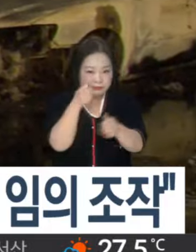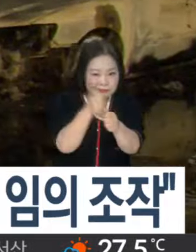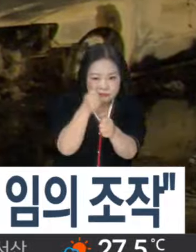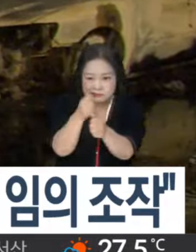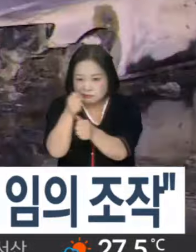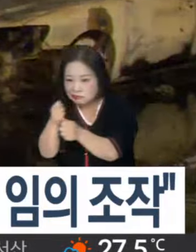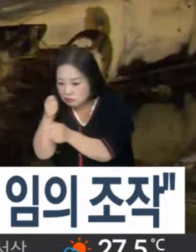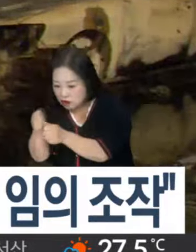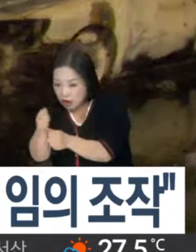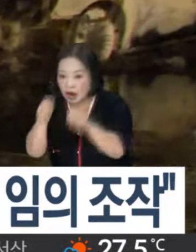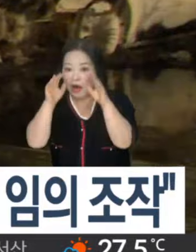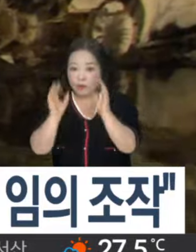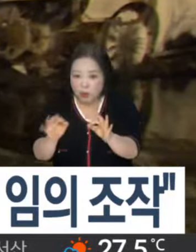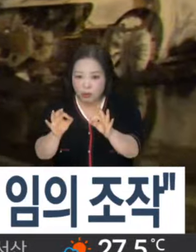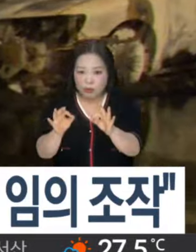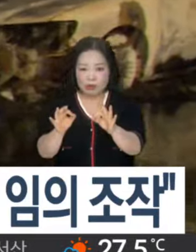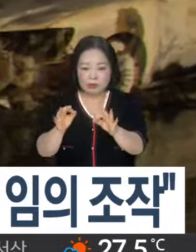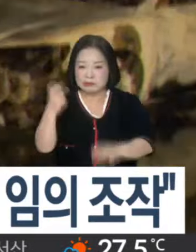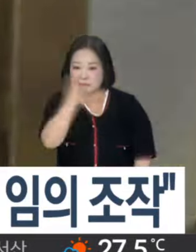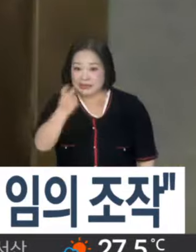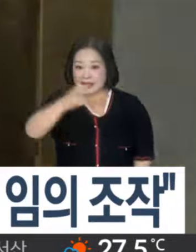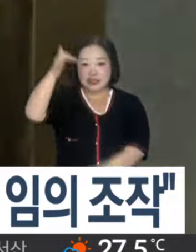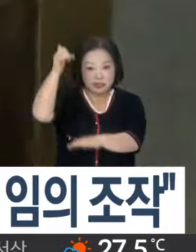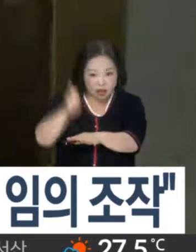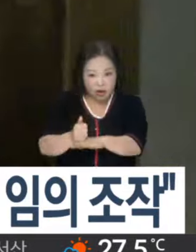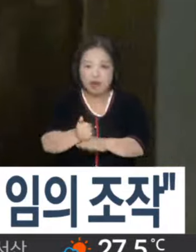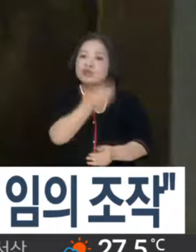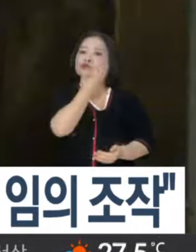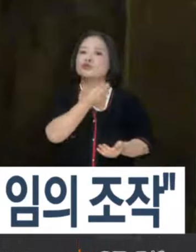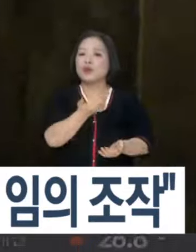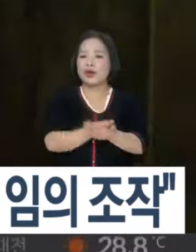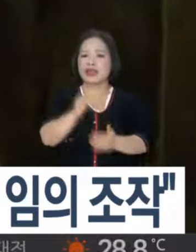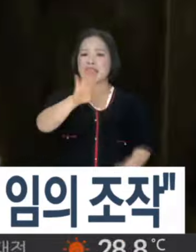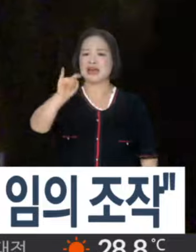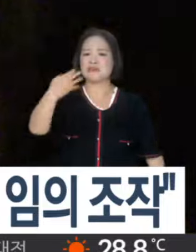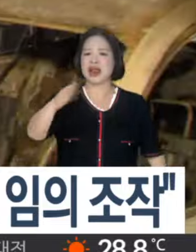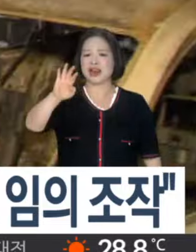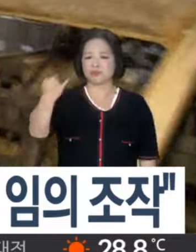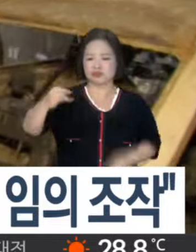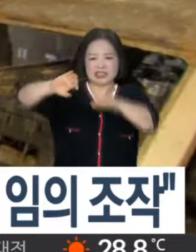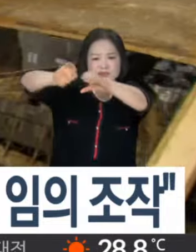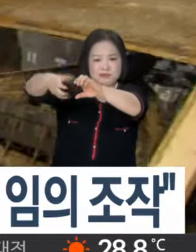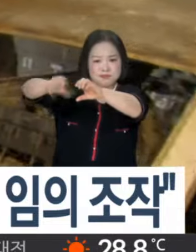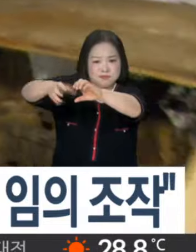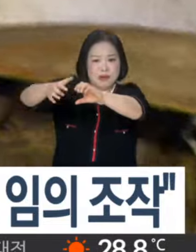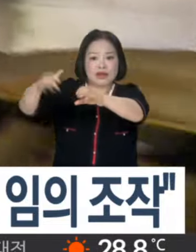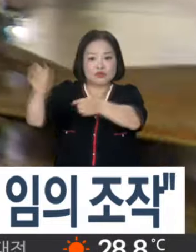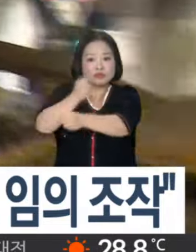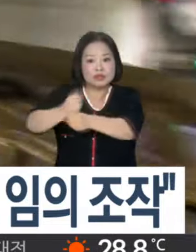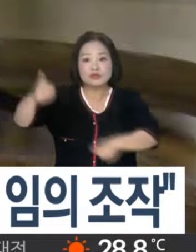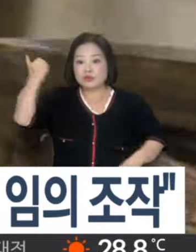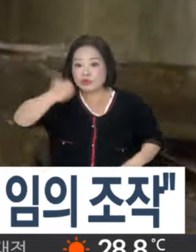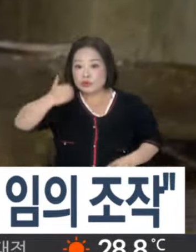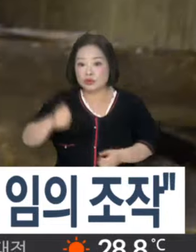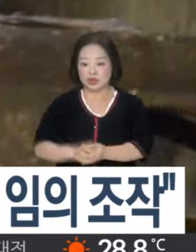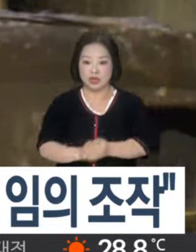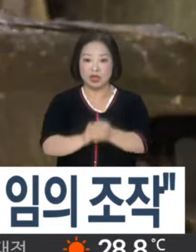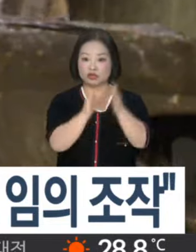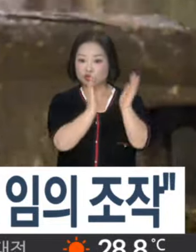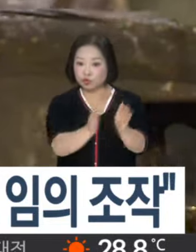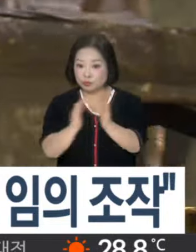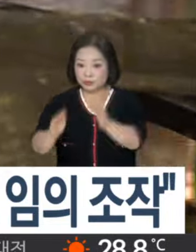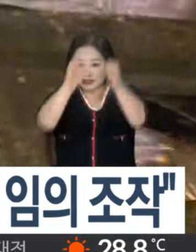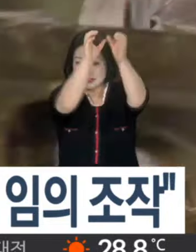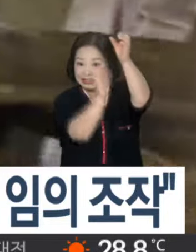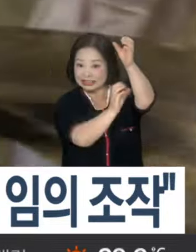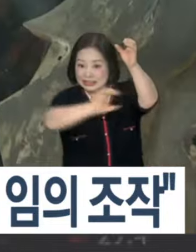수신기를 확보해 디지털 포렌식을 해보니 핵심 밸브가 임의로 조작된 것으로 드러났습니다 준비 작동식 밸브에